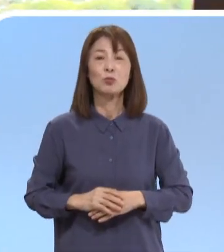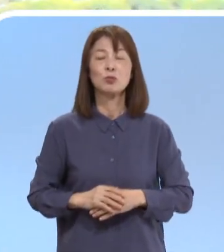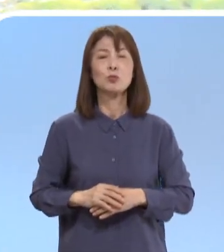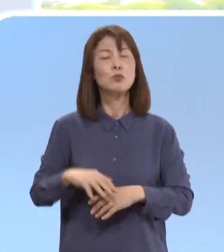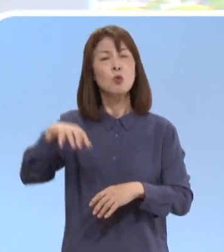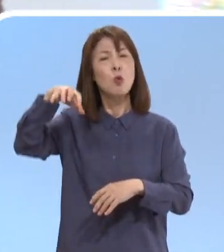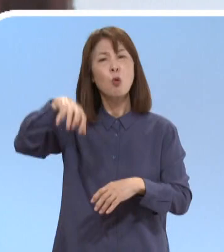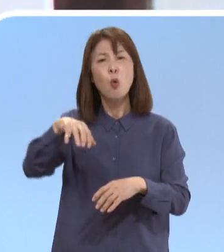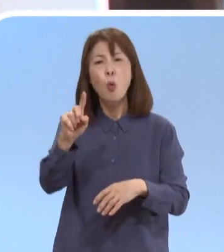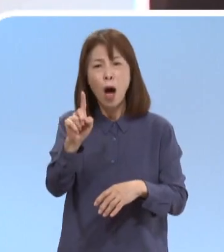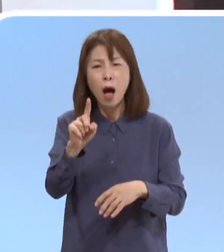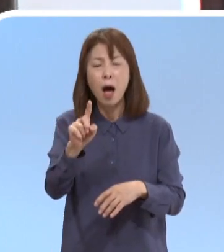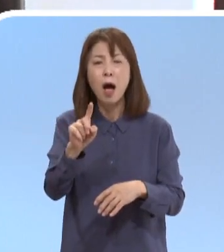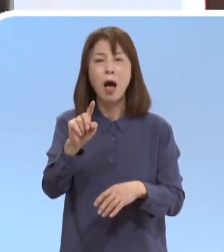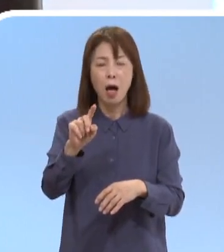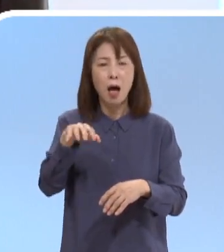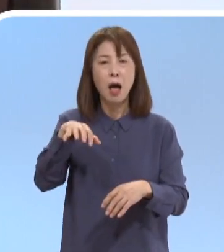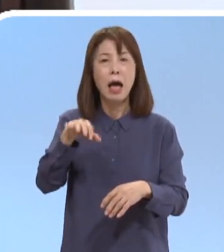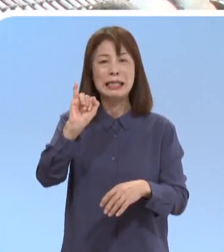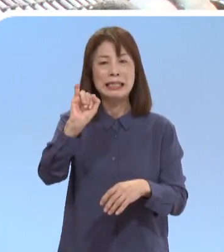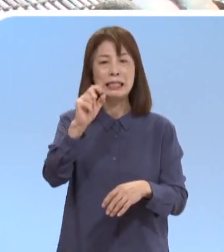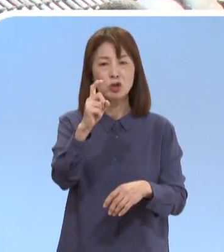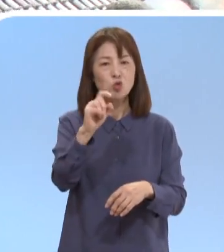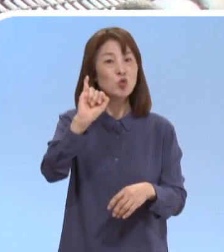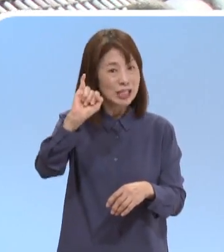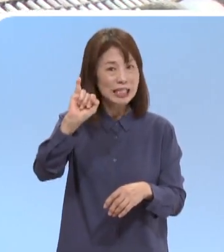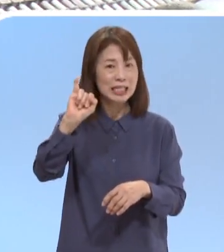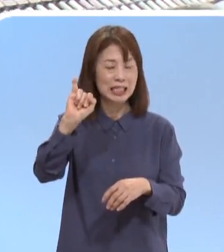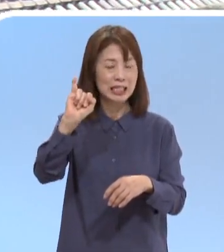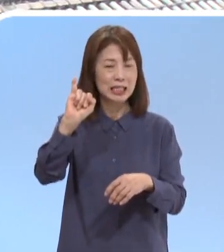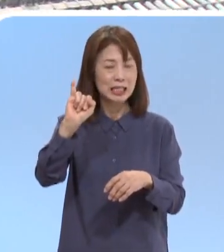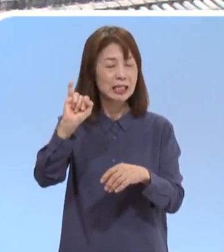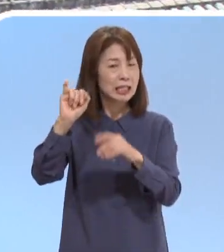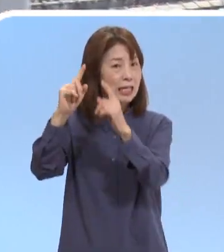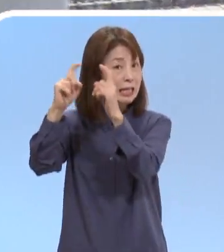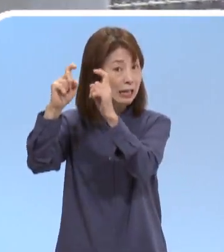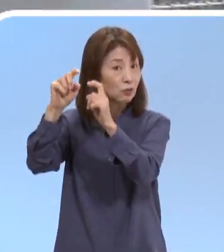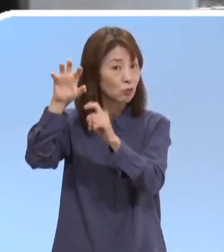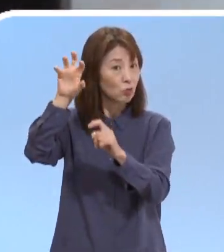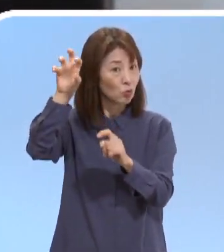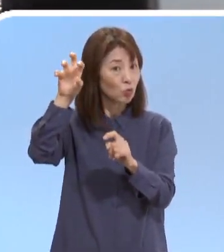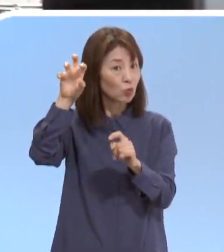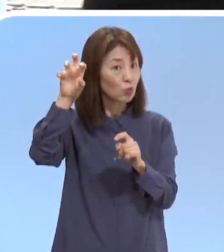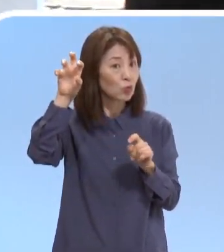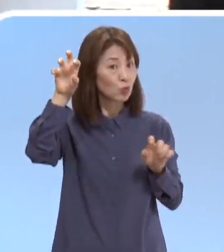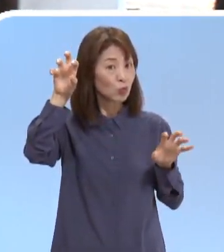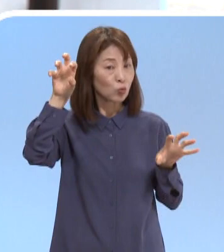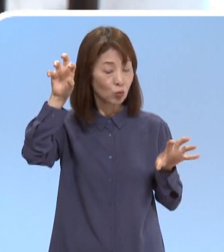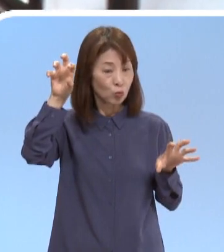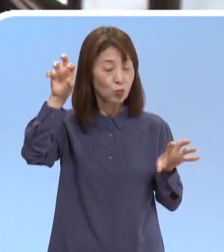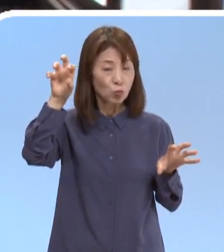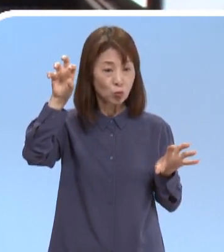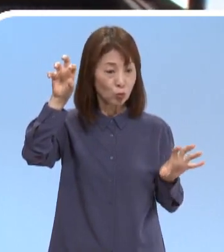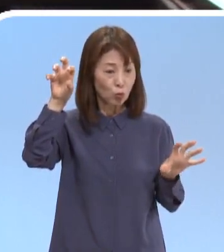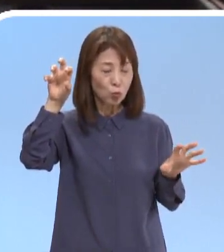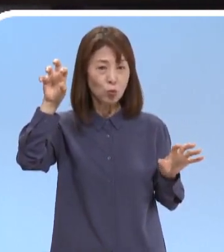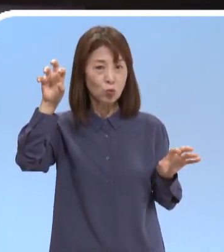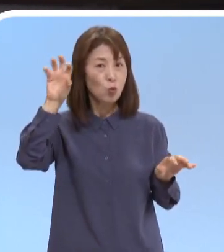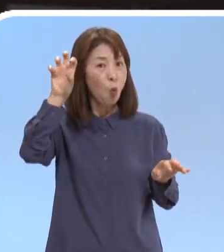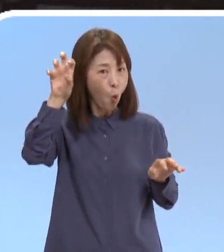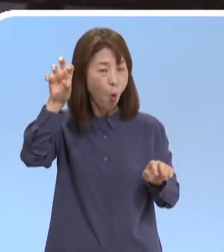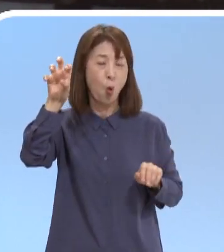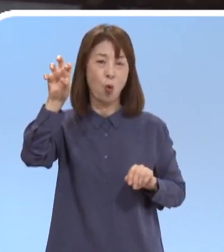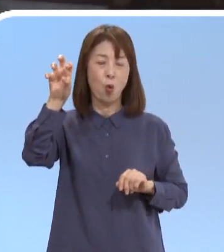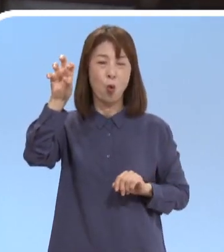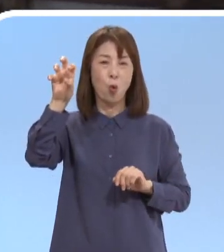え、ここはなんていうとこですか。 ここが乾御殿守。 乾御殿守、 御殿守の中では一番でかいです。 御殿守の中で